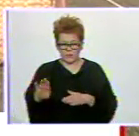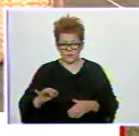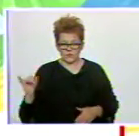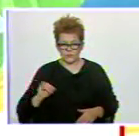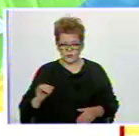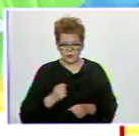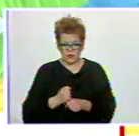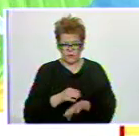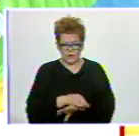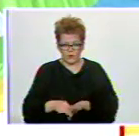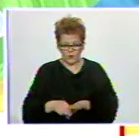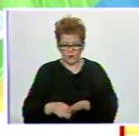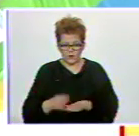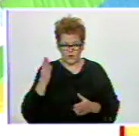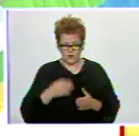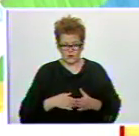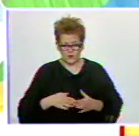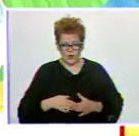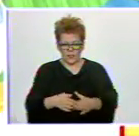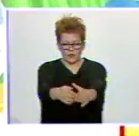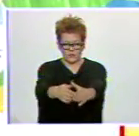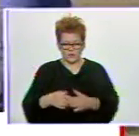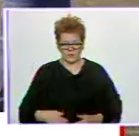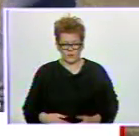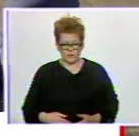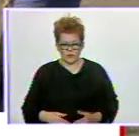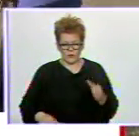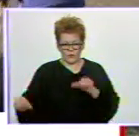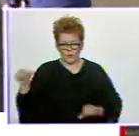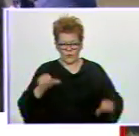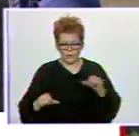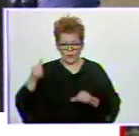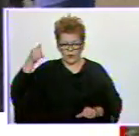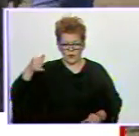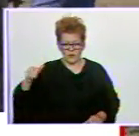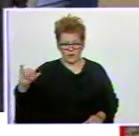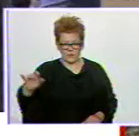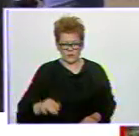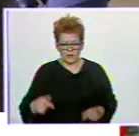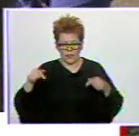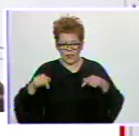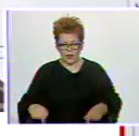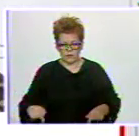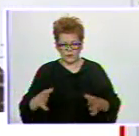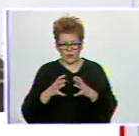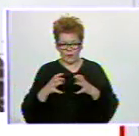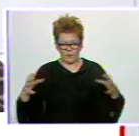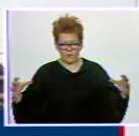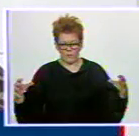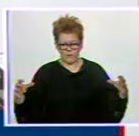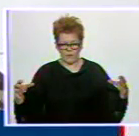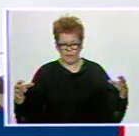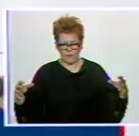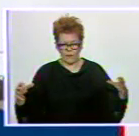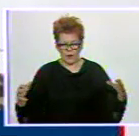implementat proiectul au avut nevoie de ajutorul specialiștilor Aeroclubului Craiova. Acest balon cu aer cald este primul în Craiova și sper